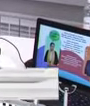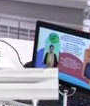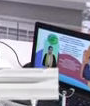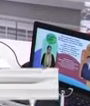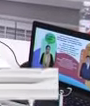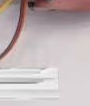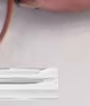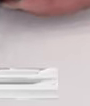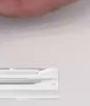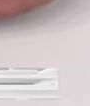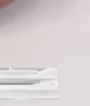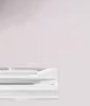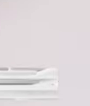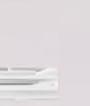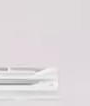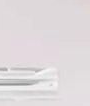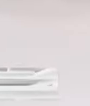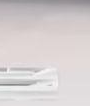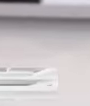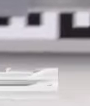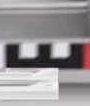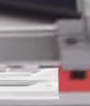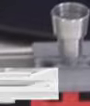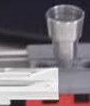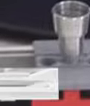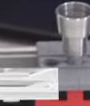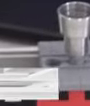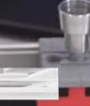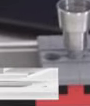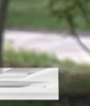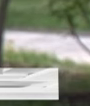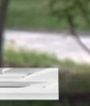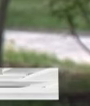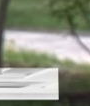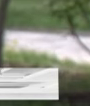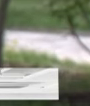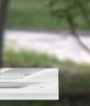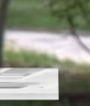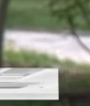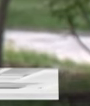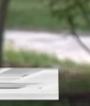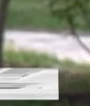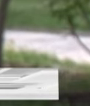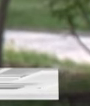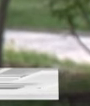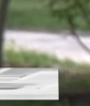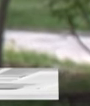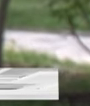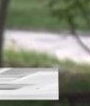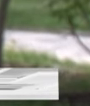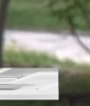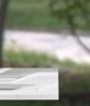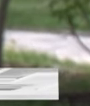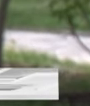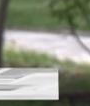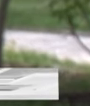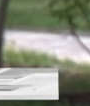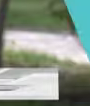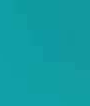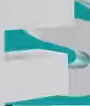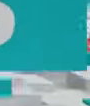принтер арқылы 3D көз болып есептеледі. Тың жобаның ерекшеліктері мен қашан қолданысқа енгізілетінін мен Аружан Задабек